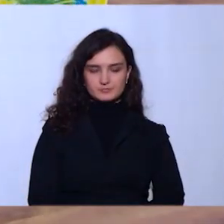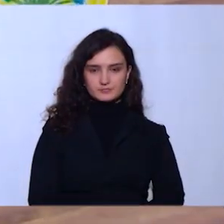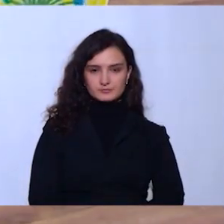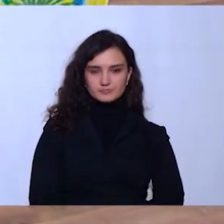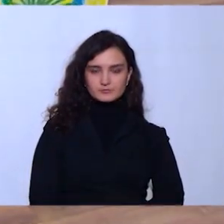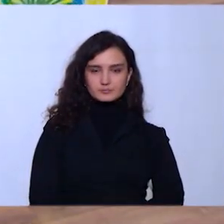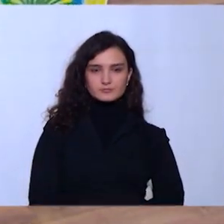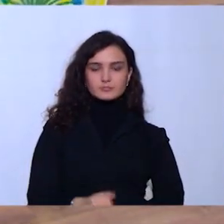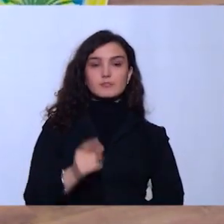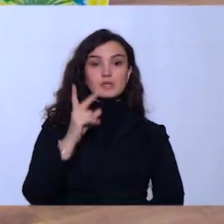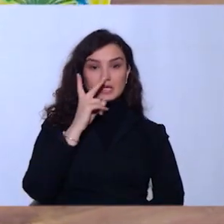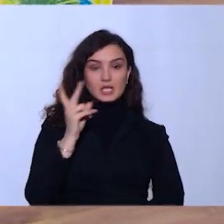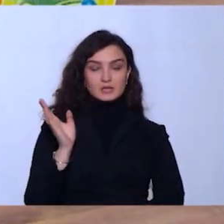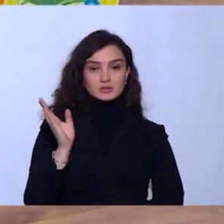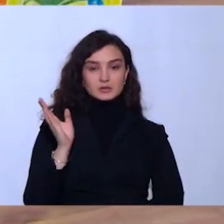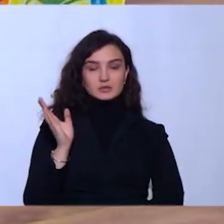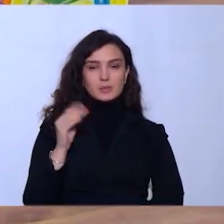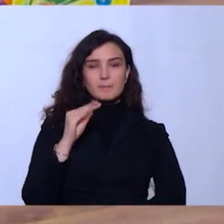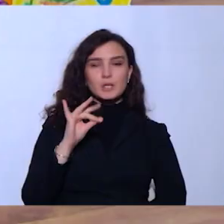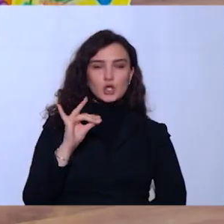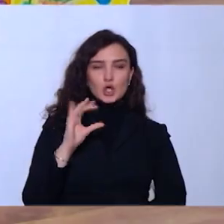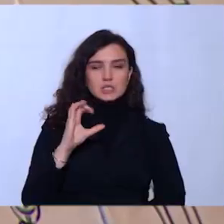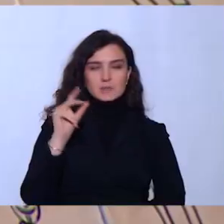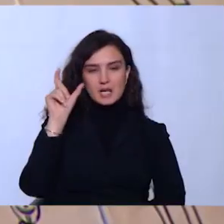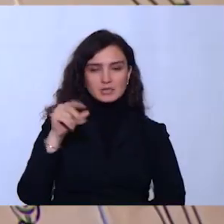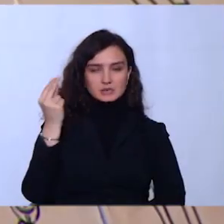ნახეთ, ეს არის ფიროსმანის